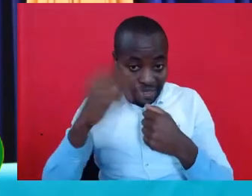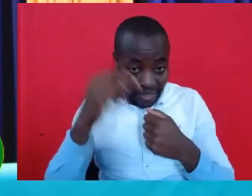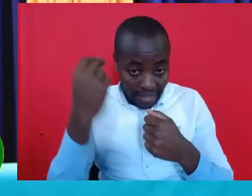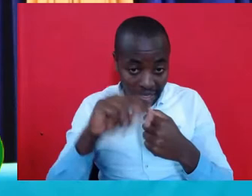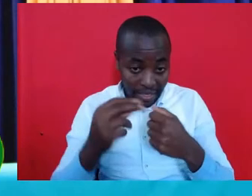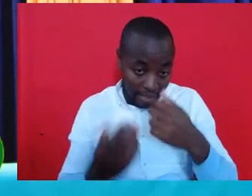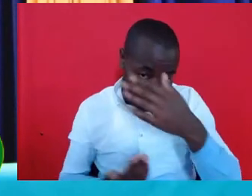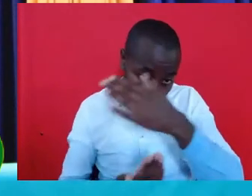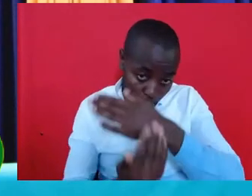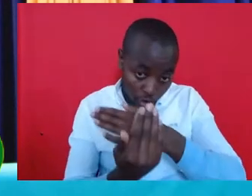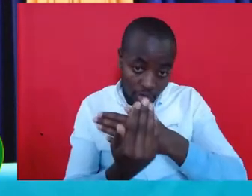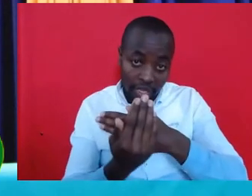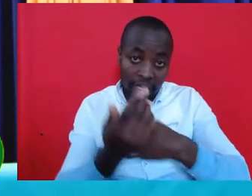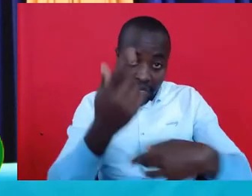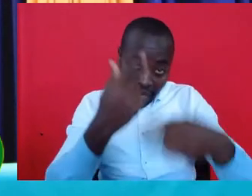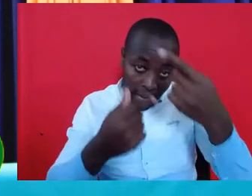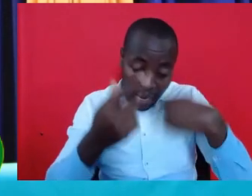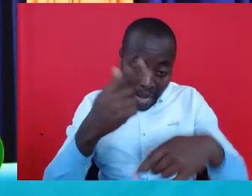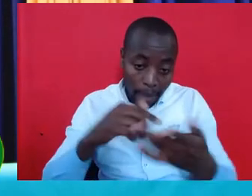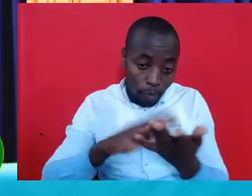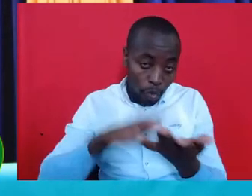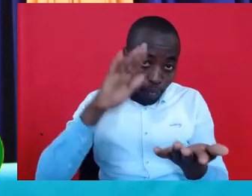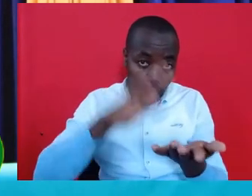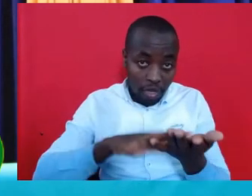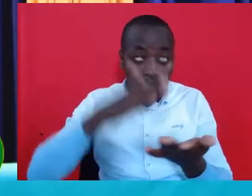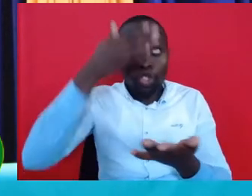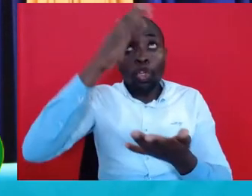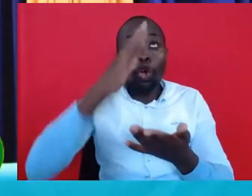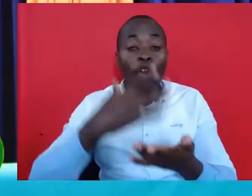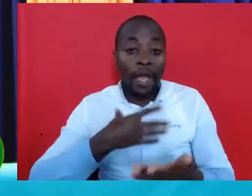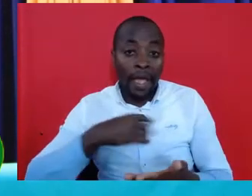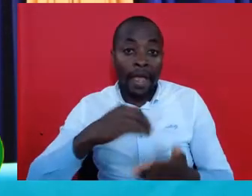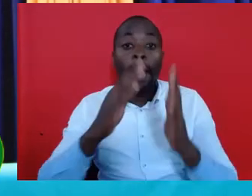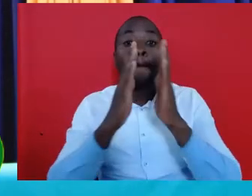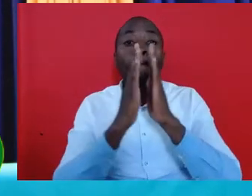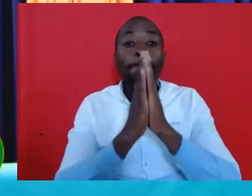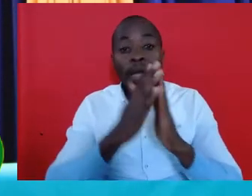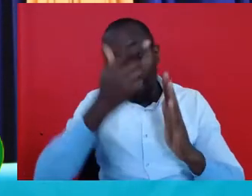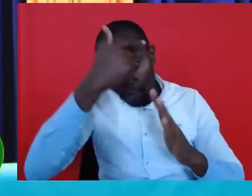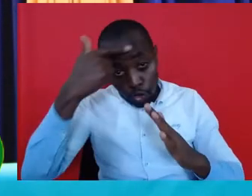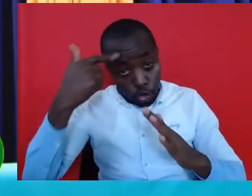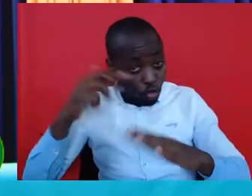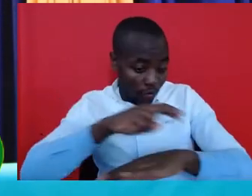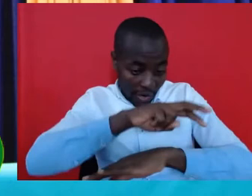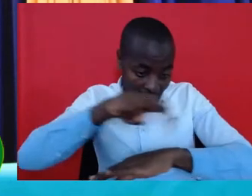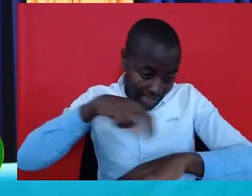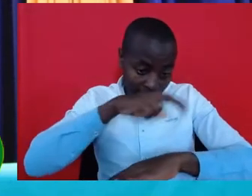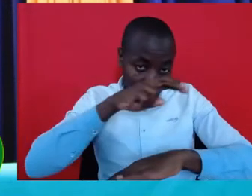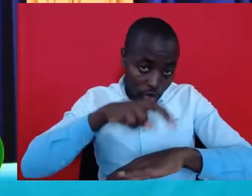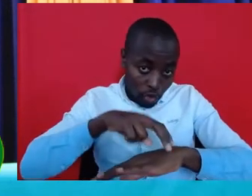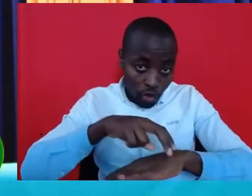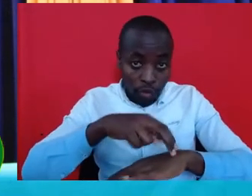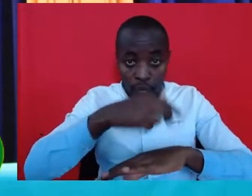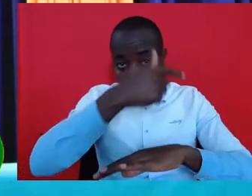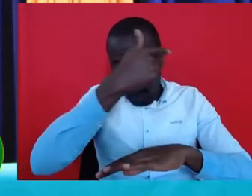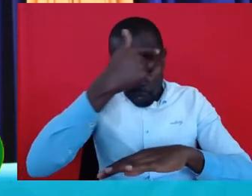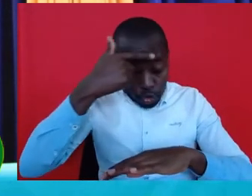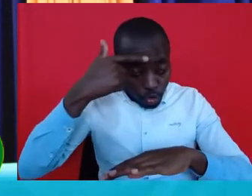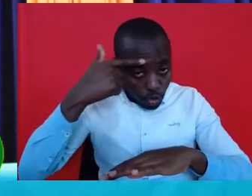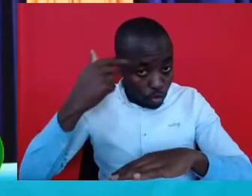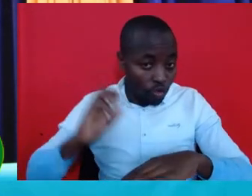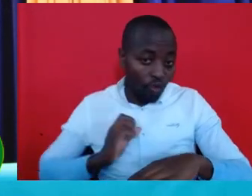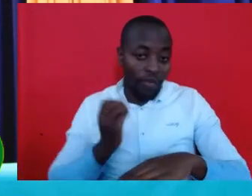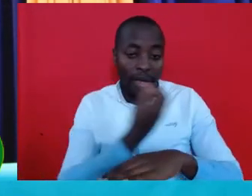Juu tumtukuze Mungu na tuombe kwa sababu ya taifa letu, kwa sababu ya uhai wetu na maisha